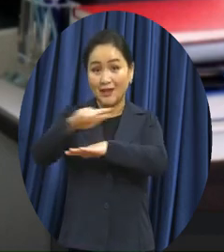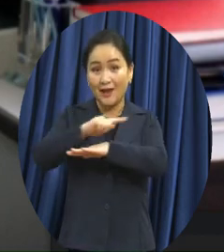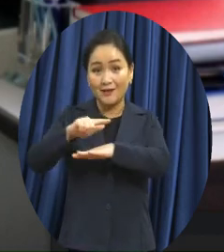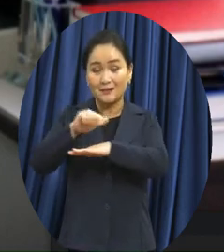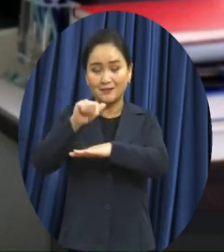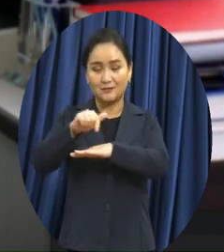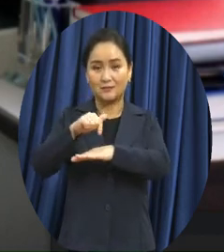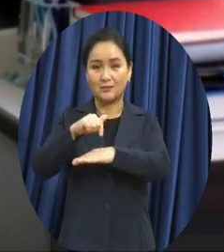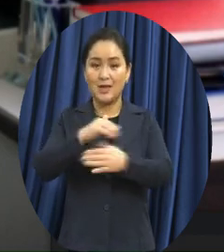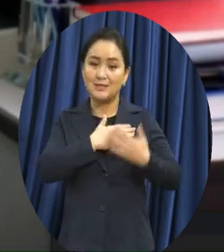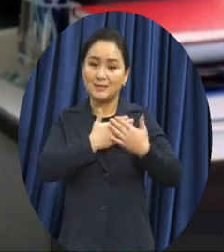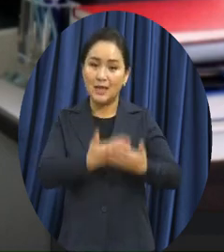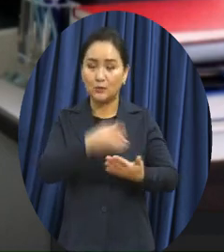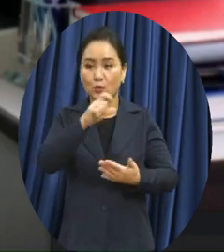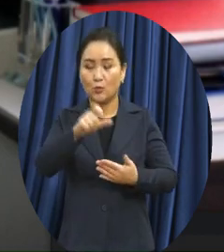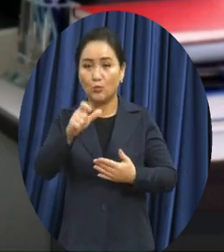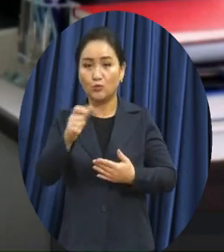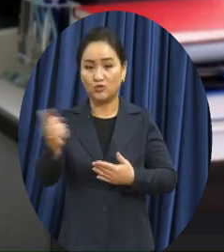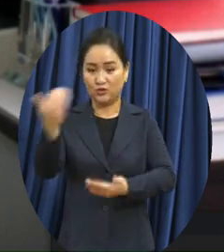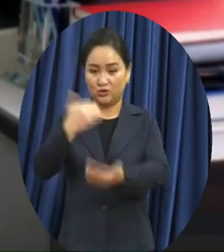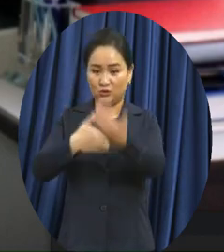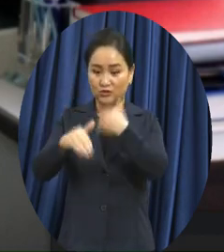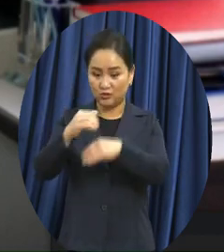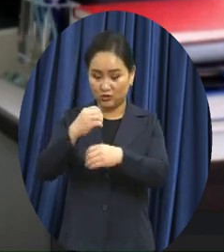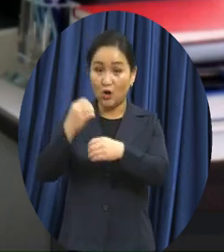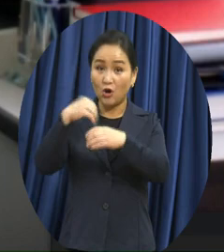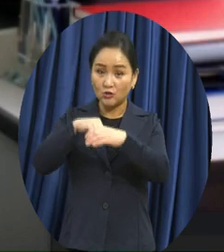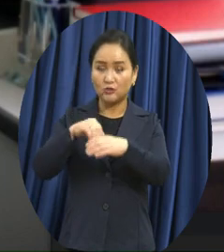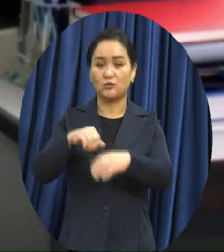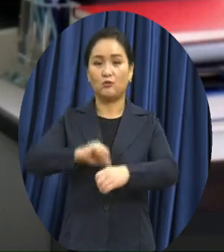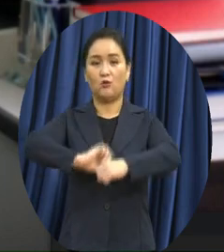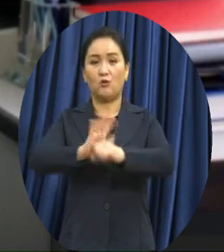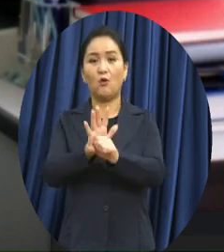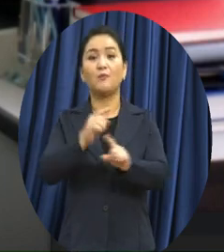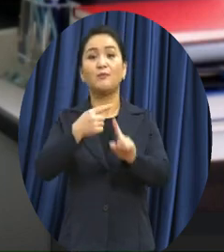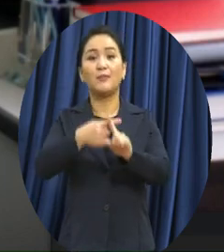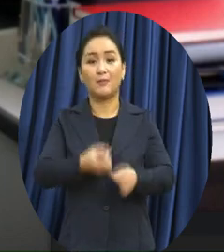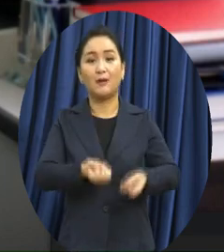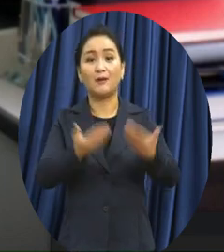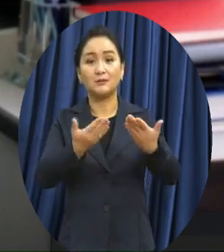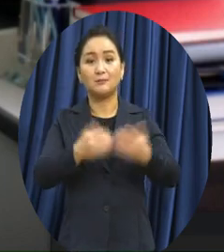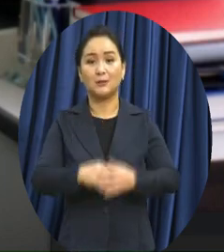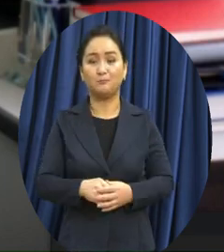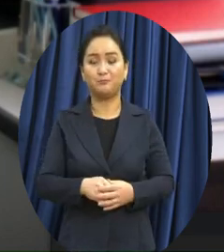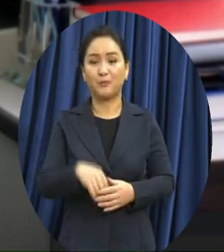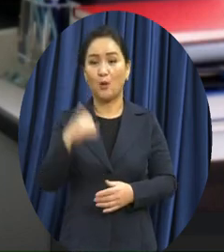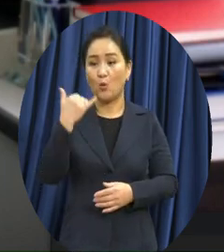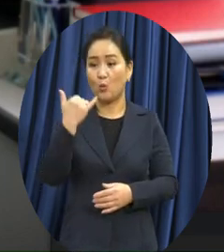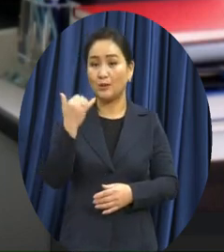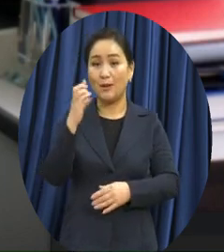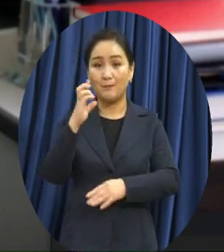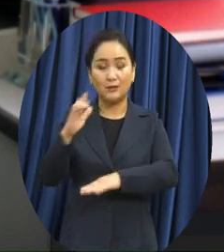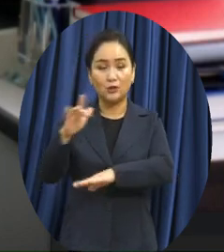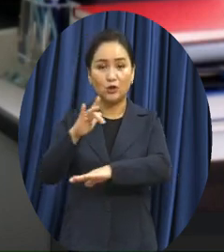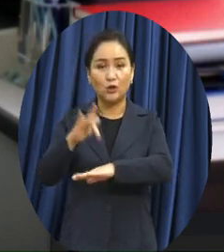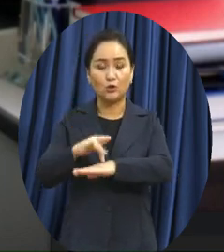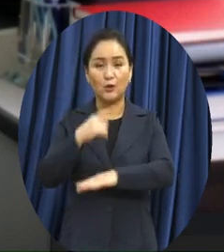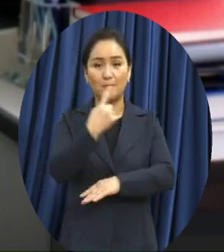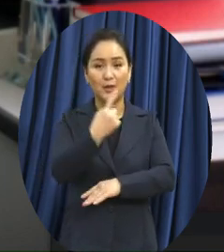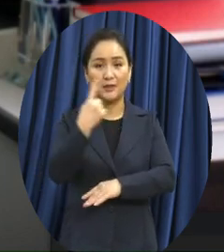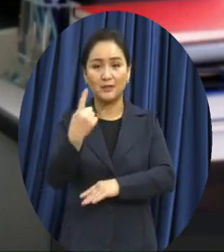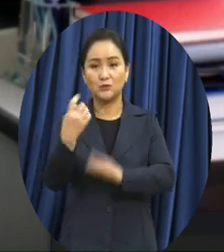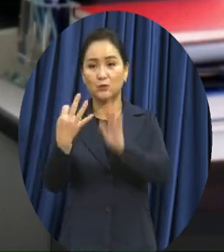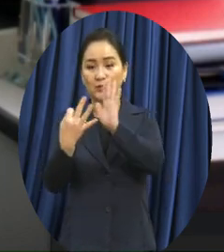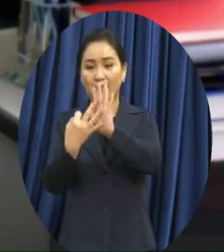цэгээр шинжилгээ өгсөн хүмүүсийн шинжилгээнд коронавирус илэрсэн байна. За ингээд Улаанбаатар хотод нийтдээ